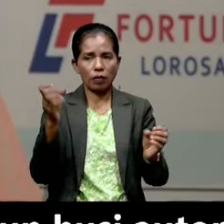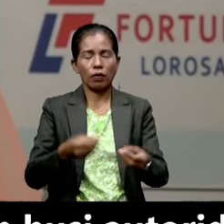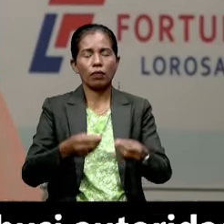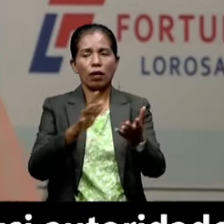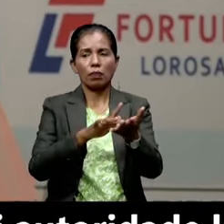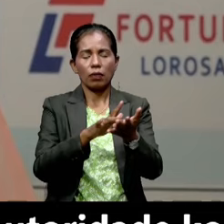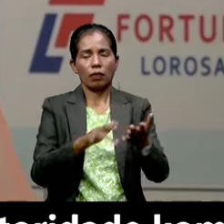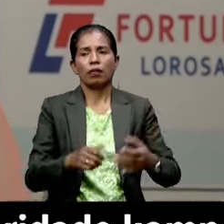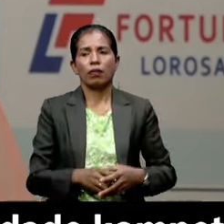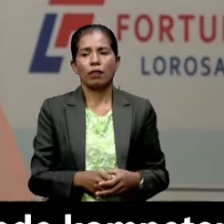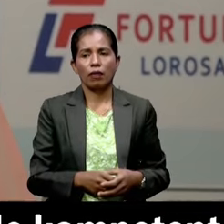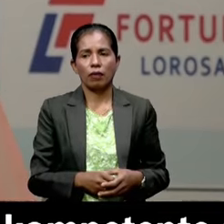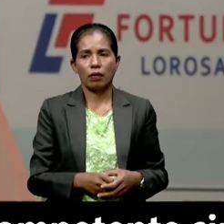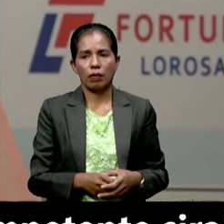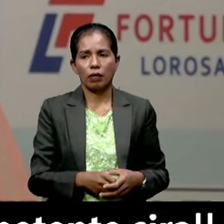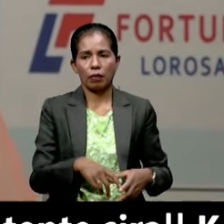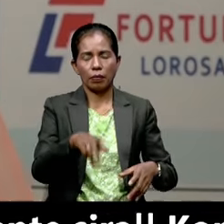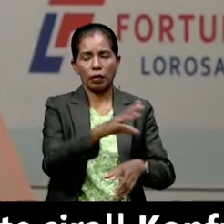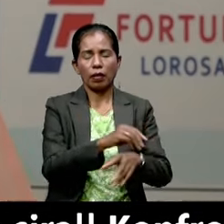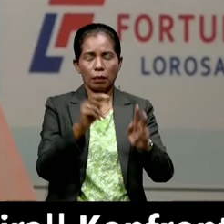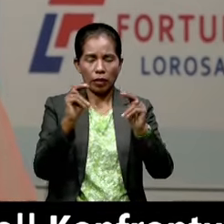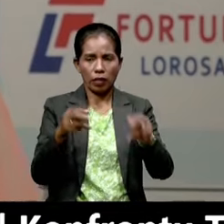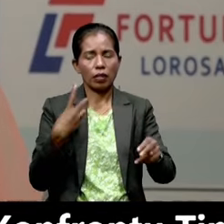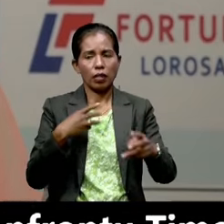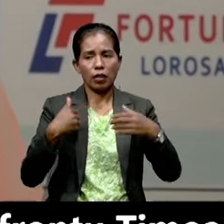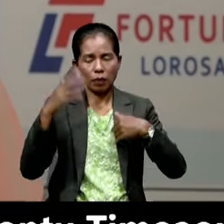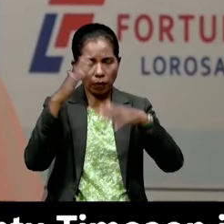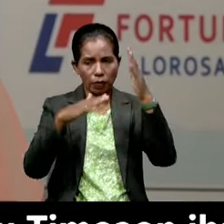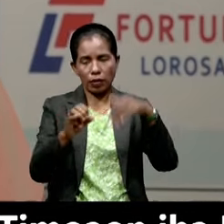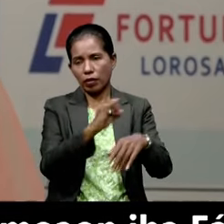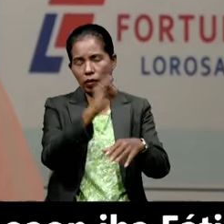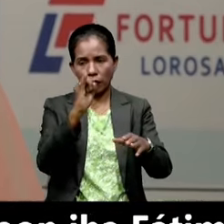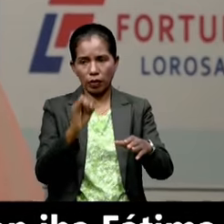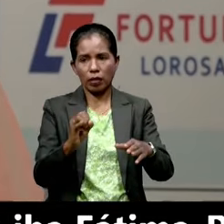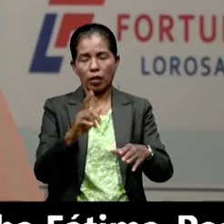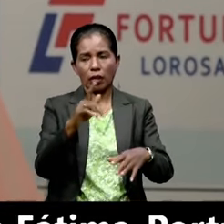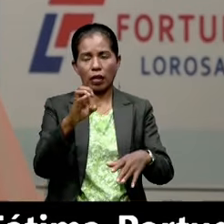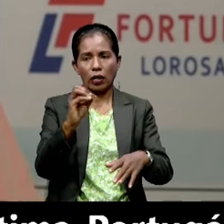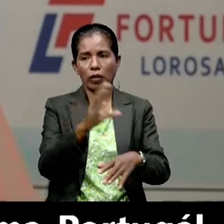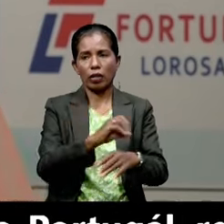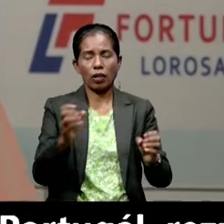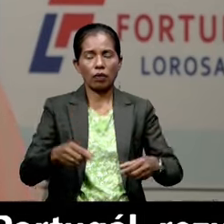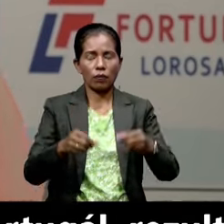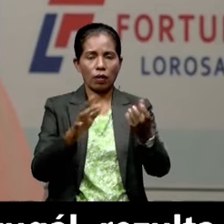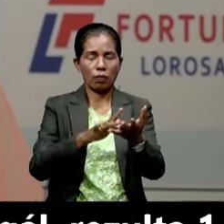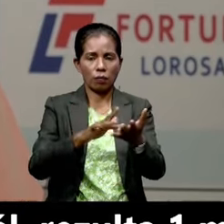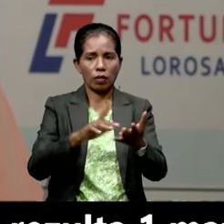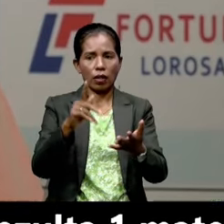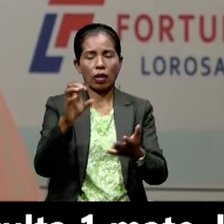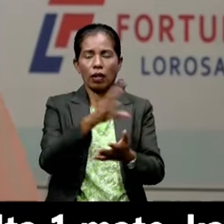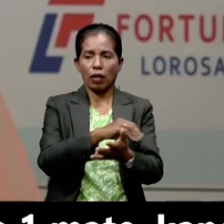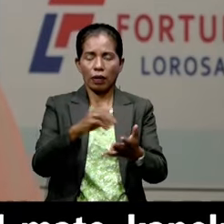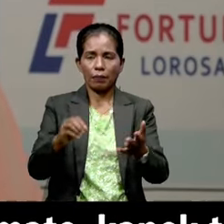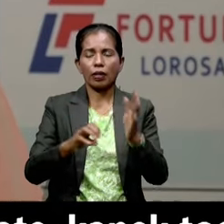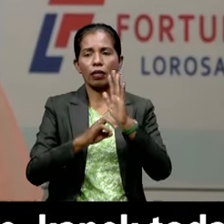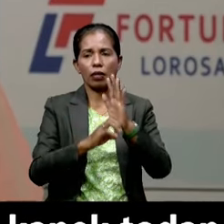Tuhan. Pesti, pesti saya impu gafainya Tuhan, ada problema. Identifikasi kata keonnya hang helah, mas ini lah fahimur keonnya. Fahimur keon, posisi